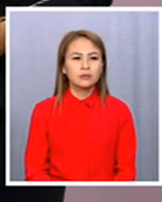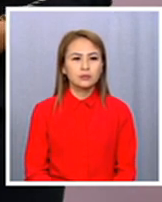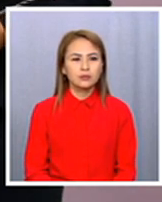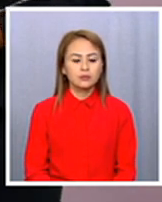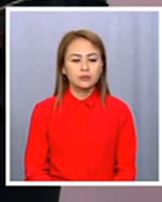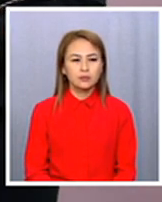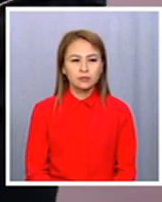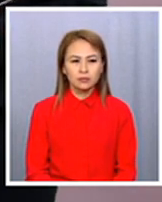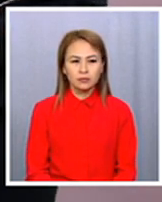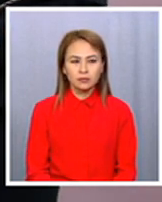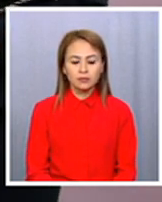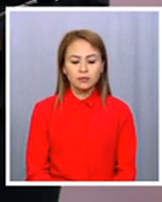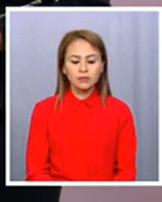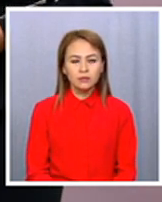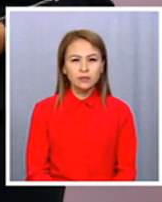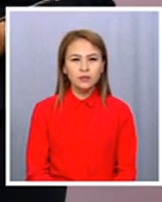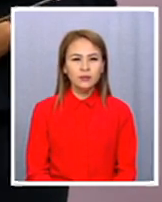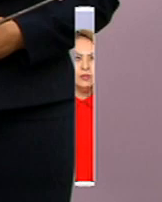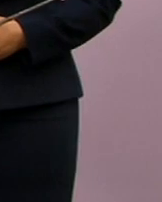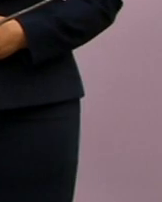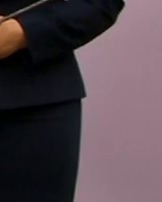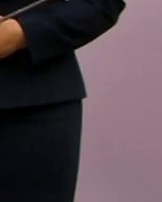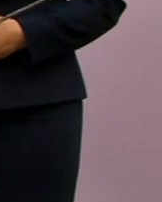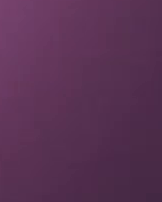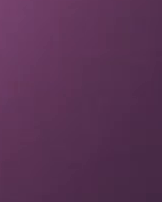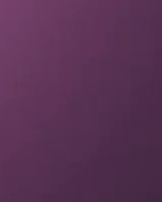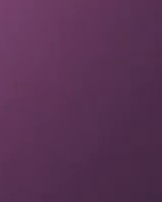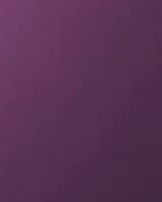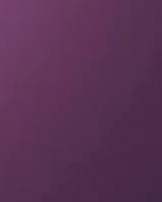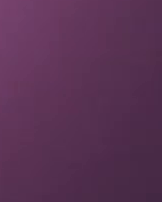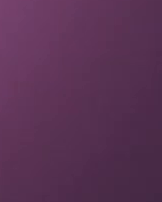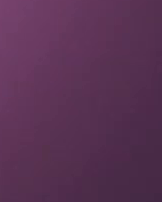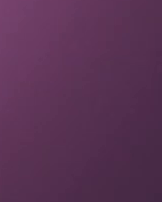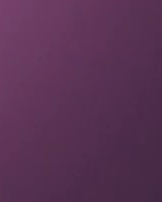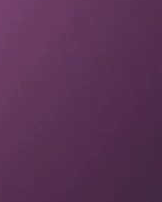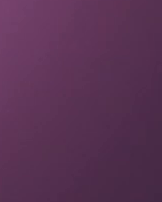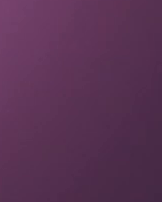Бүгінгі сабағымыз аяқталды. Сау болыңдар, балалар.